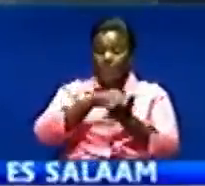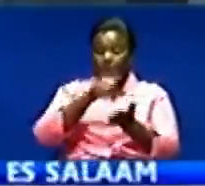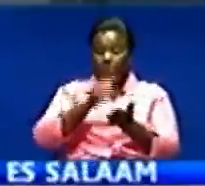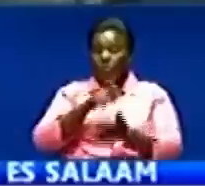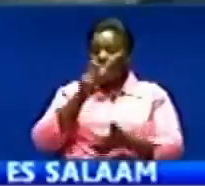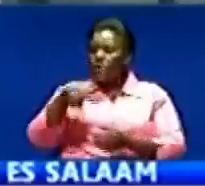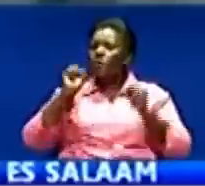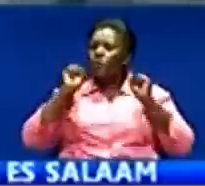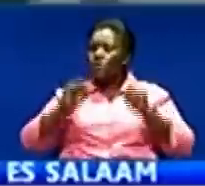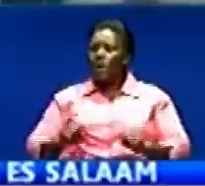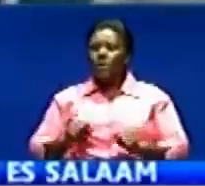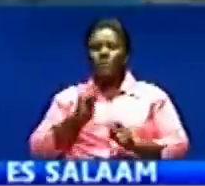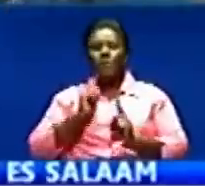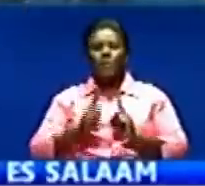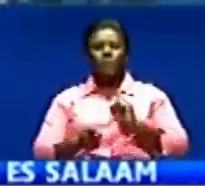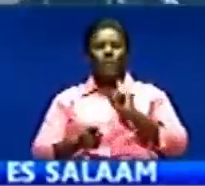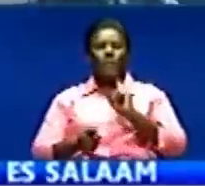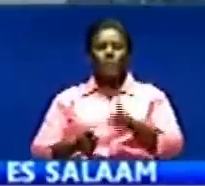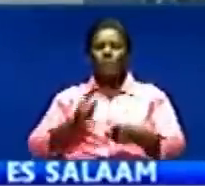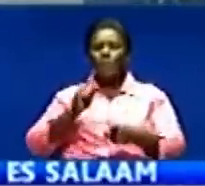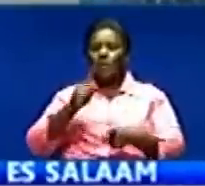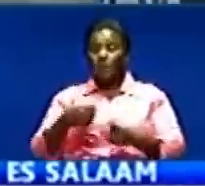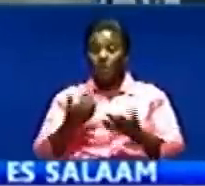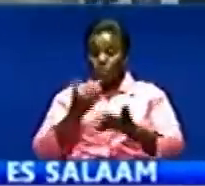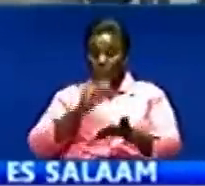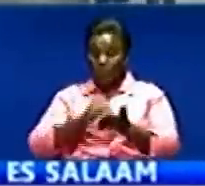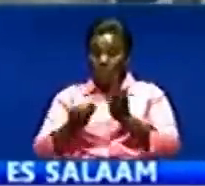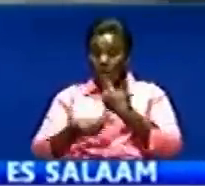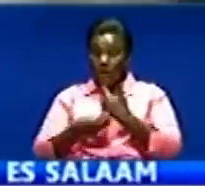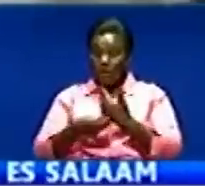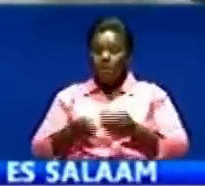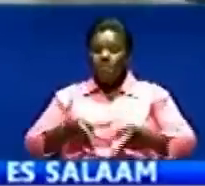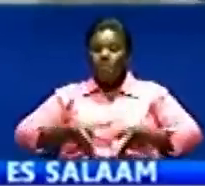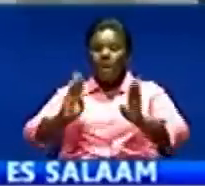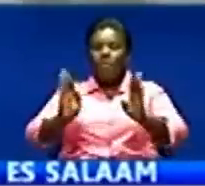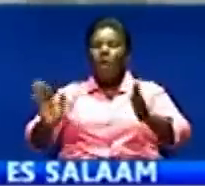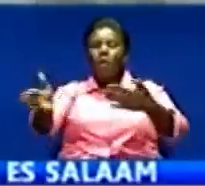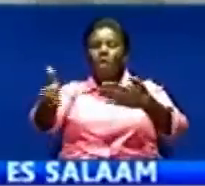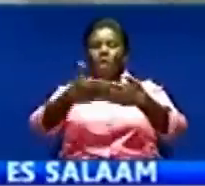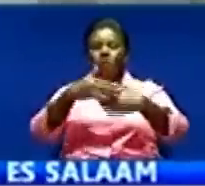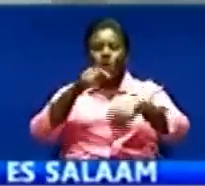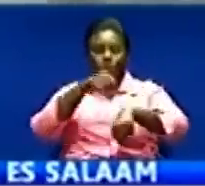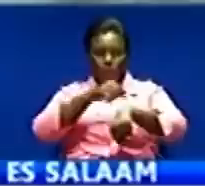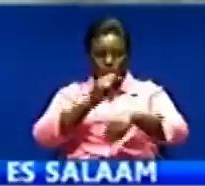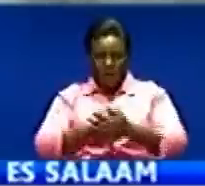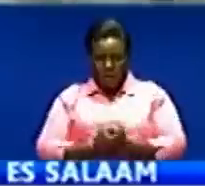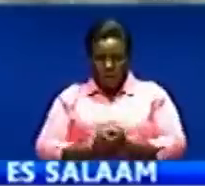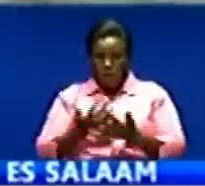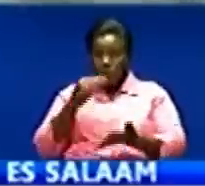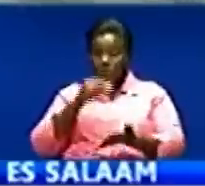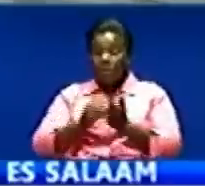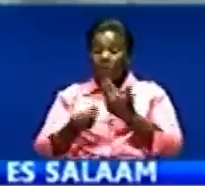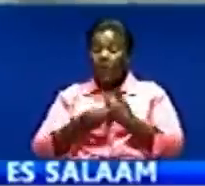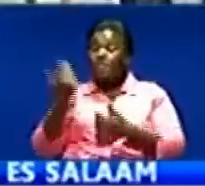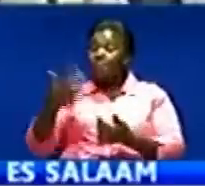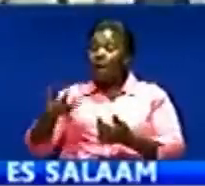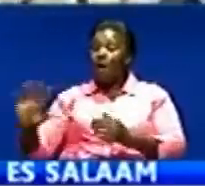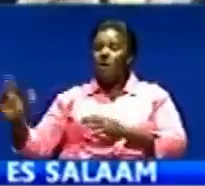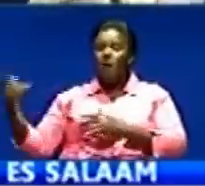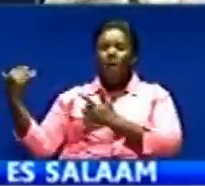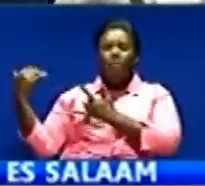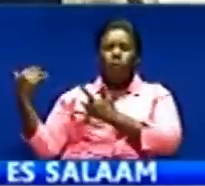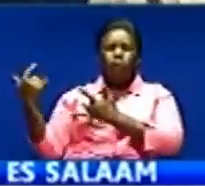miguu baada ya barabara hii kufungwa kwa muda baada ya maji kujaa kabisa na kuvuka juu ya barabara katika daraja hili